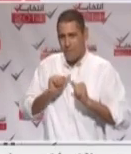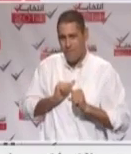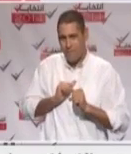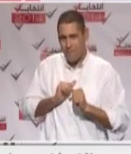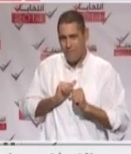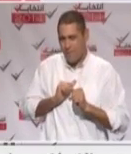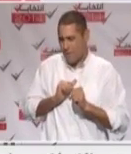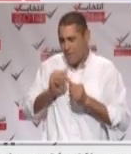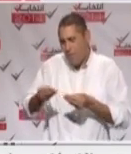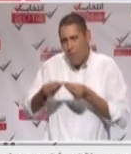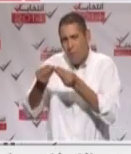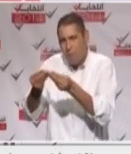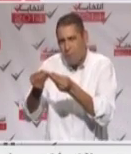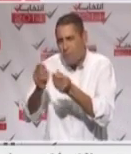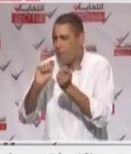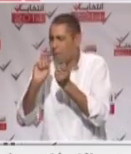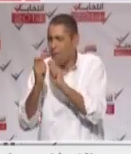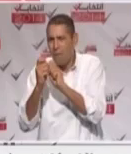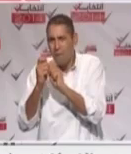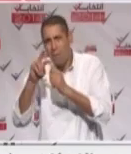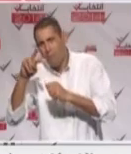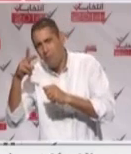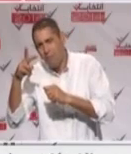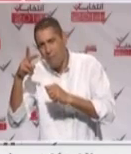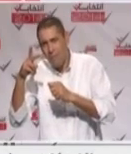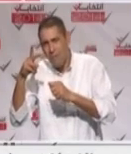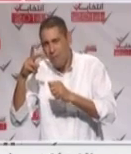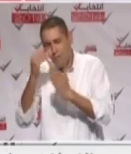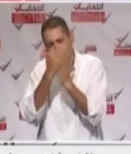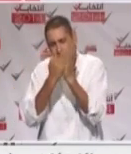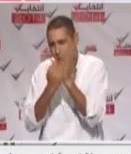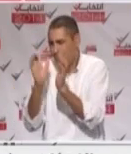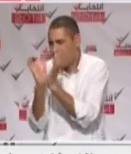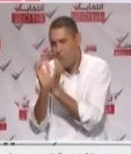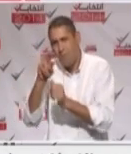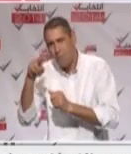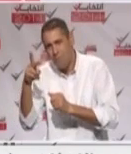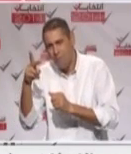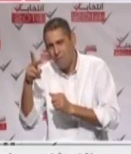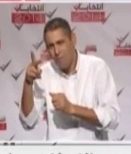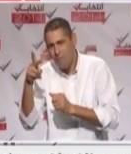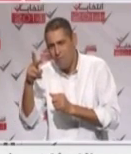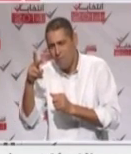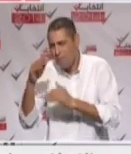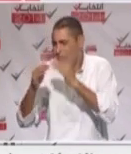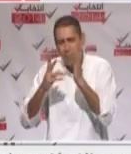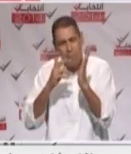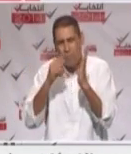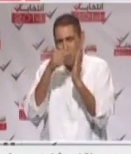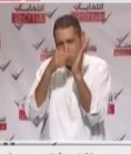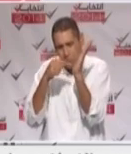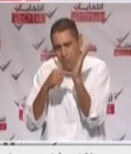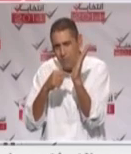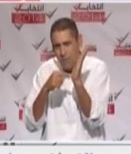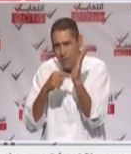التجاذبات السياسيه والبرامج الحزبيه والوطنيه المسقطه وتتعهد ب مقاومه جميع مظاهر الفقر والتهميش